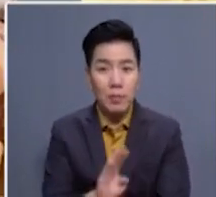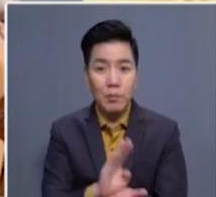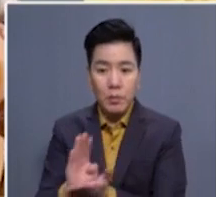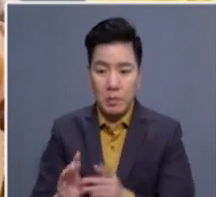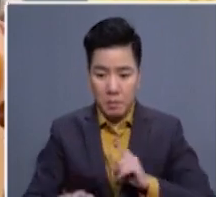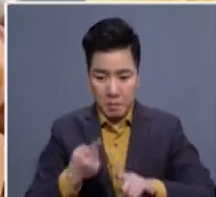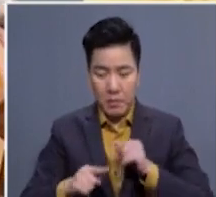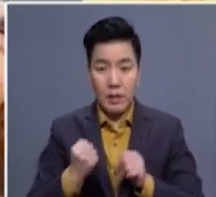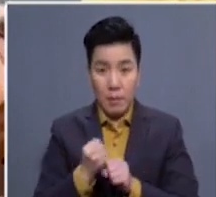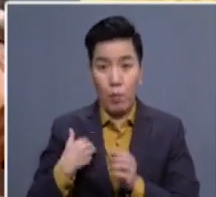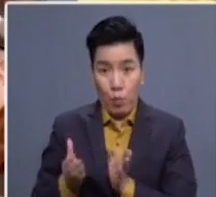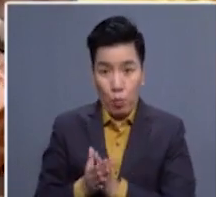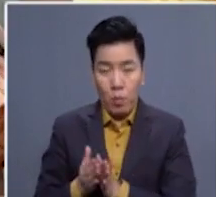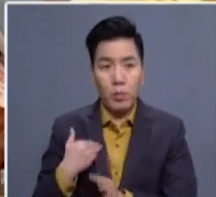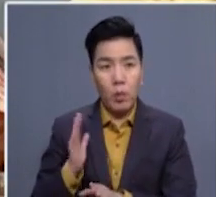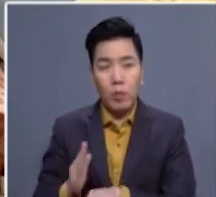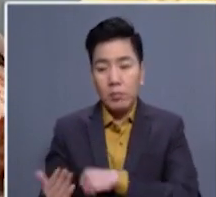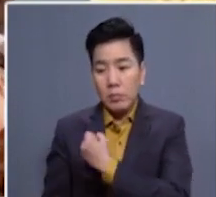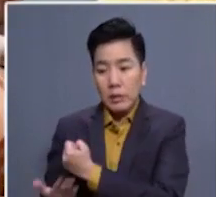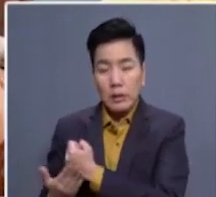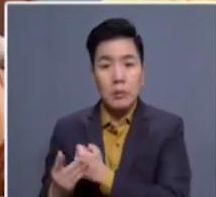างคนที่ทำงานอยู่ด้วยกันก็จะโดนทักเข้าไป